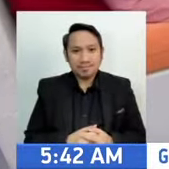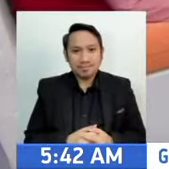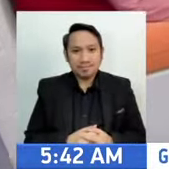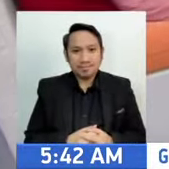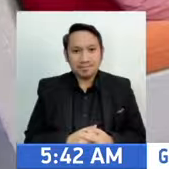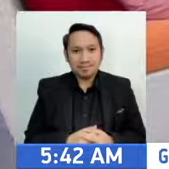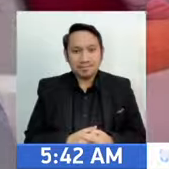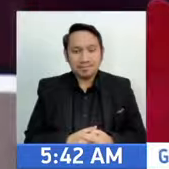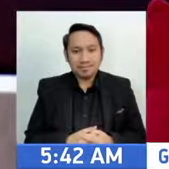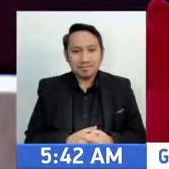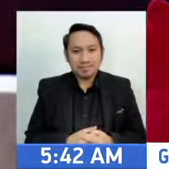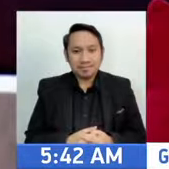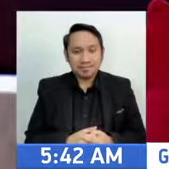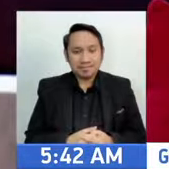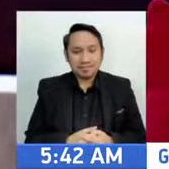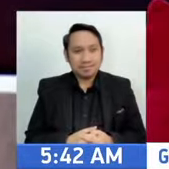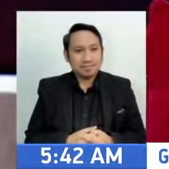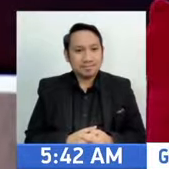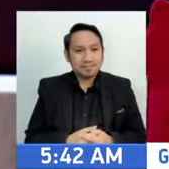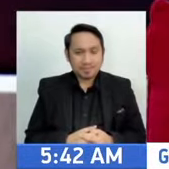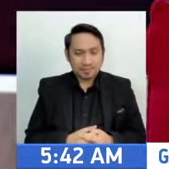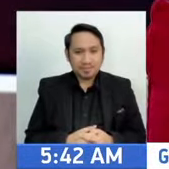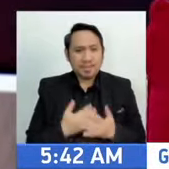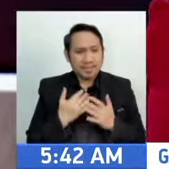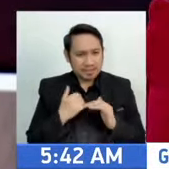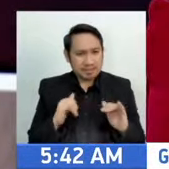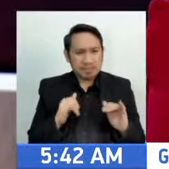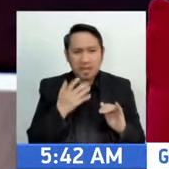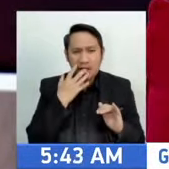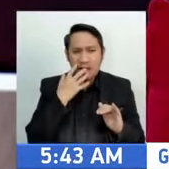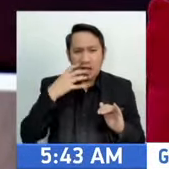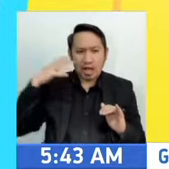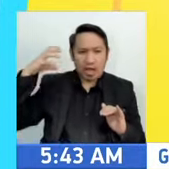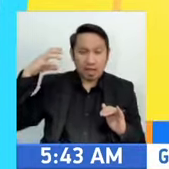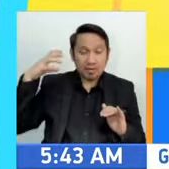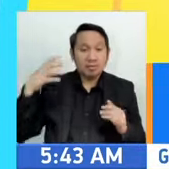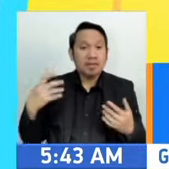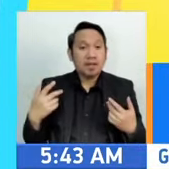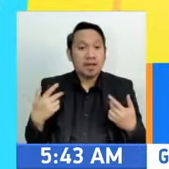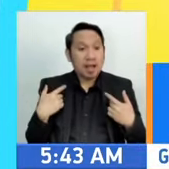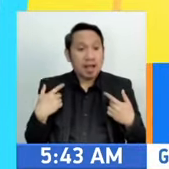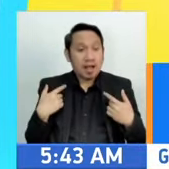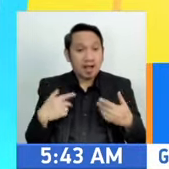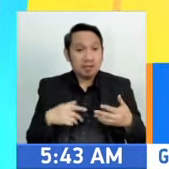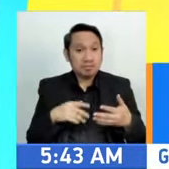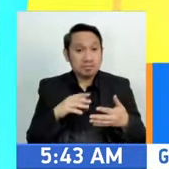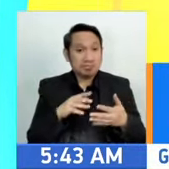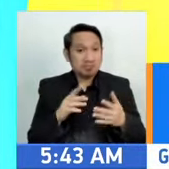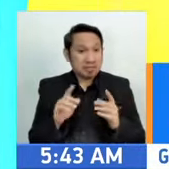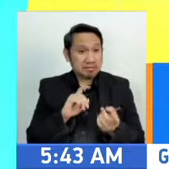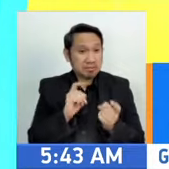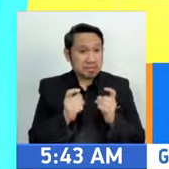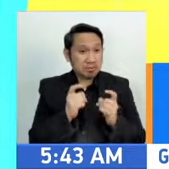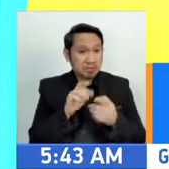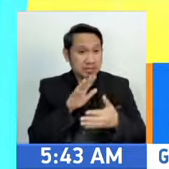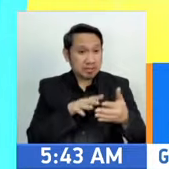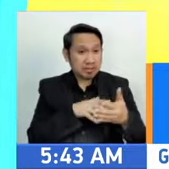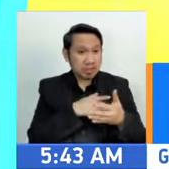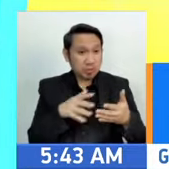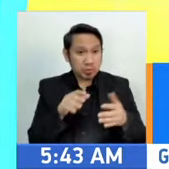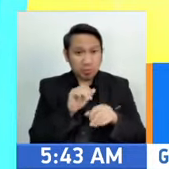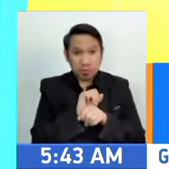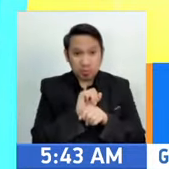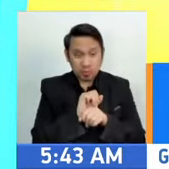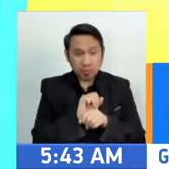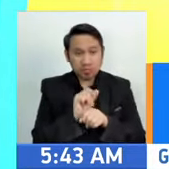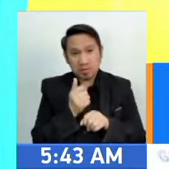Bunsod pa rin ang matinding init, nagpatupad na rin ang adjusted school hours ng iba pang lugar sa bansa. Gaya sa San Marcelino, Zambales,